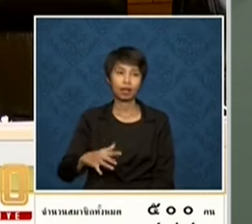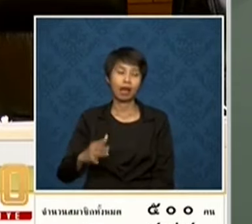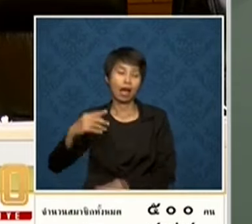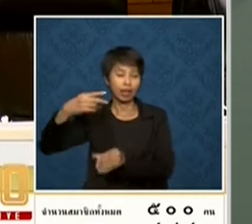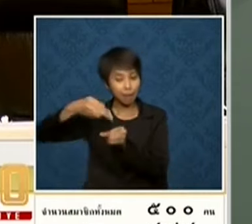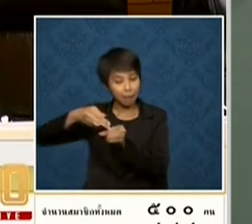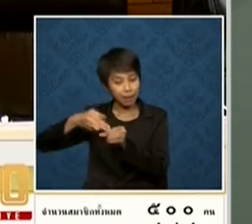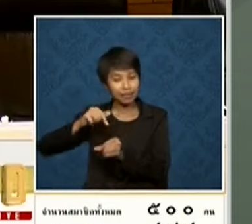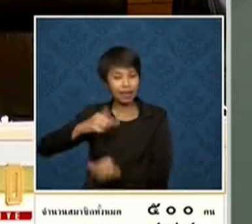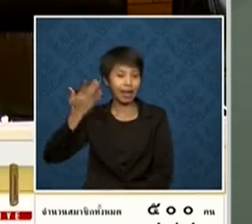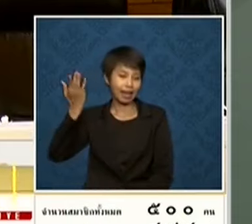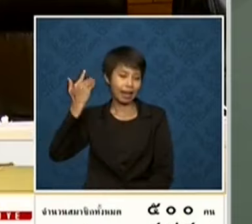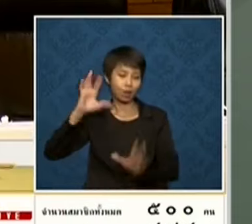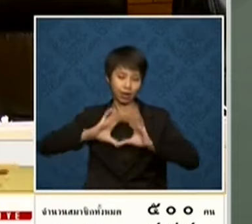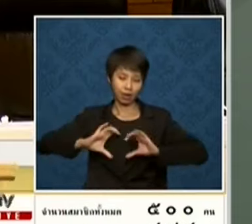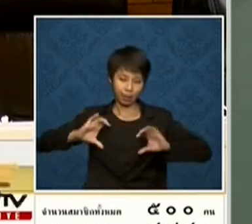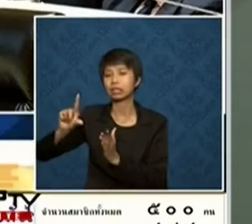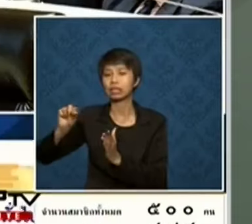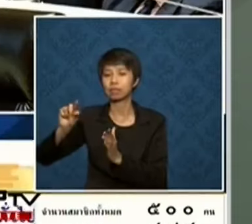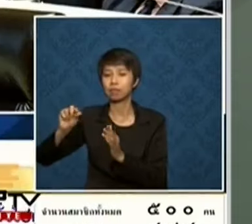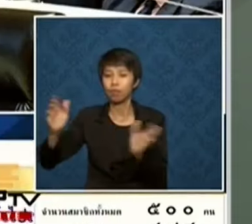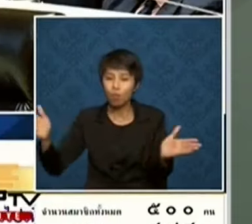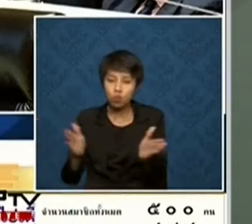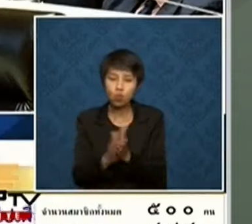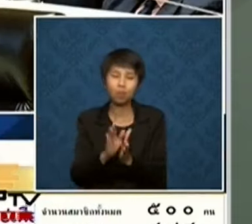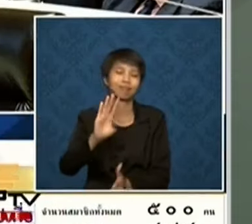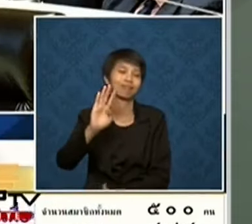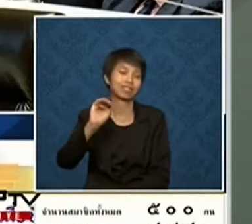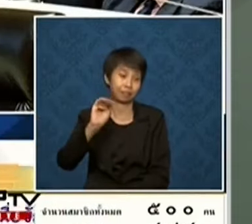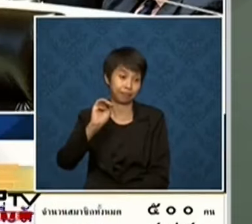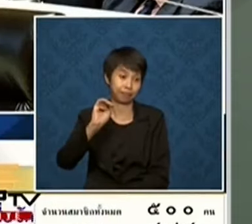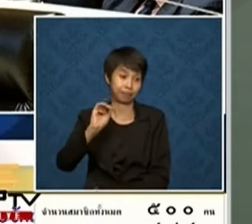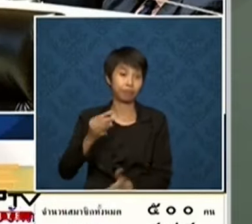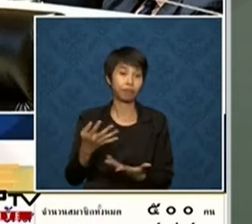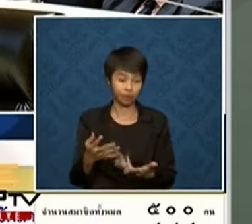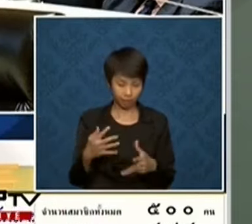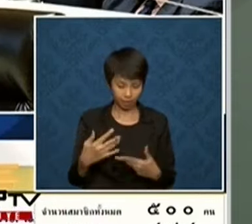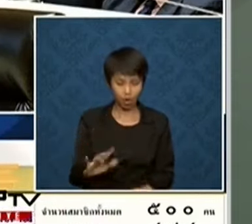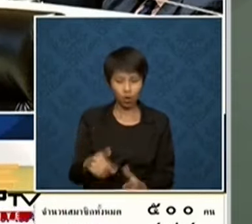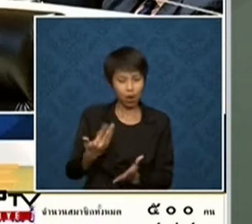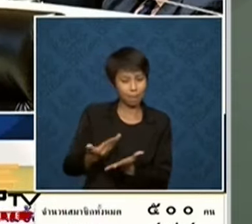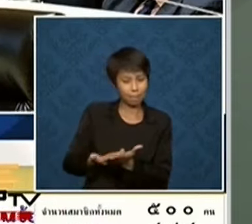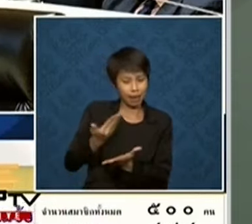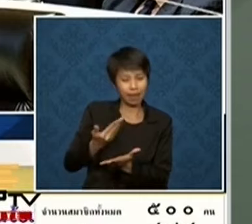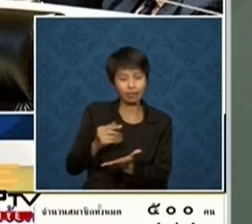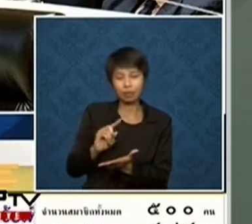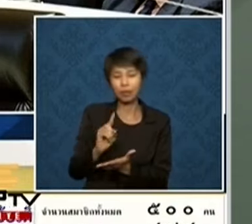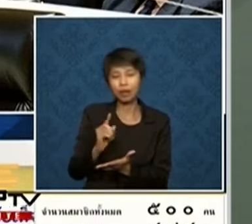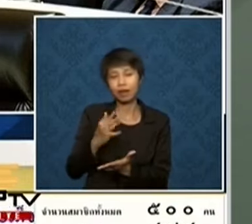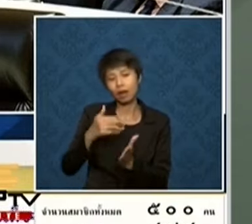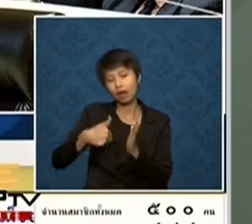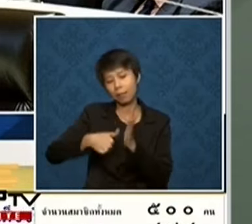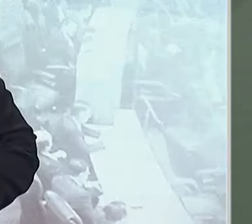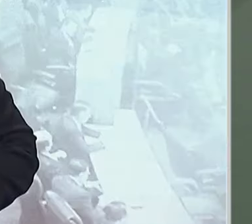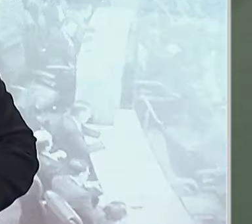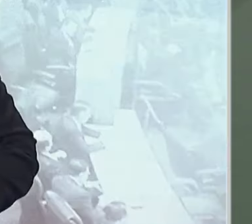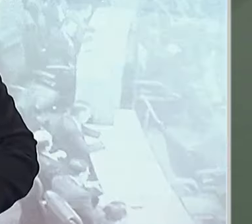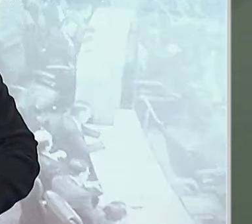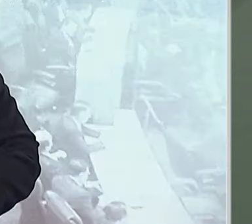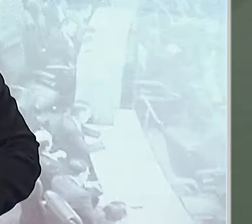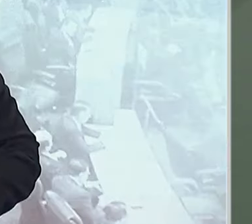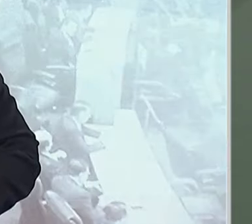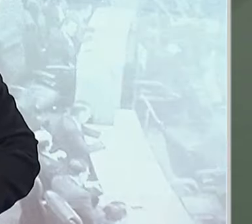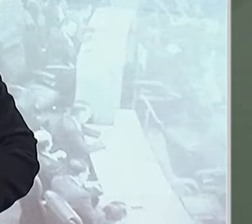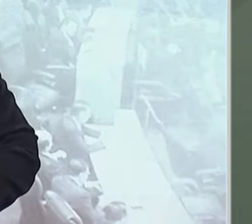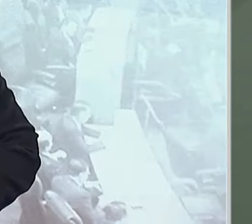ฆ่าสสเหล่านั้นไปในตัวนั่นนี่คือความผิดพลาดของรัฐบาลครับ ครับครับอาจารย์เรื่องของคุณทักษิณเนี่ยก่อนหน้านี้อาจารย์เคยตั้งข้อสังเกต